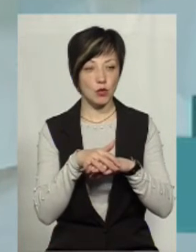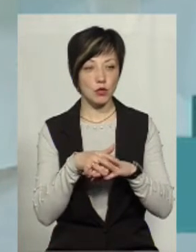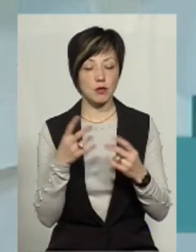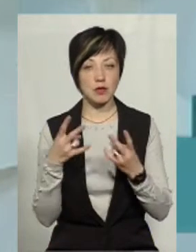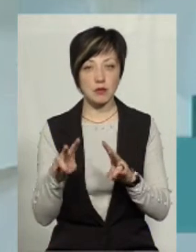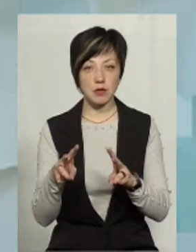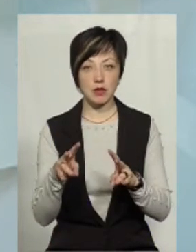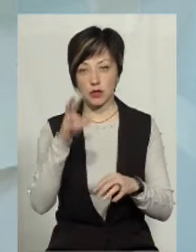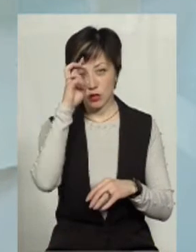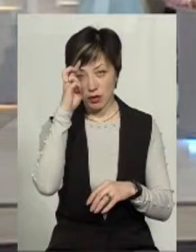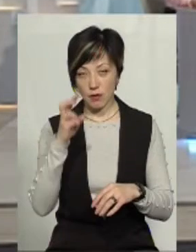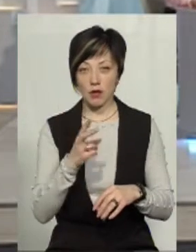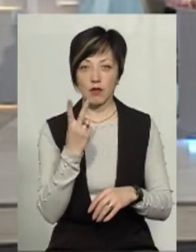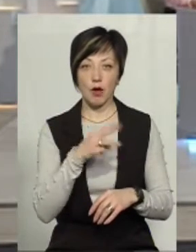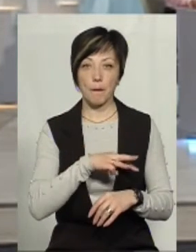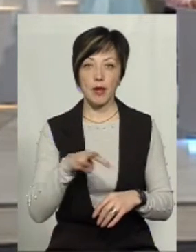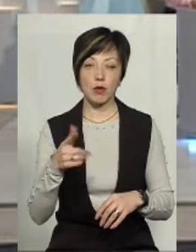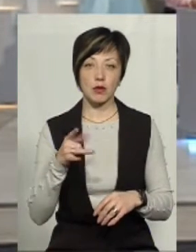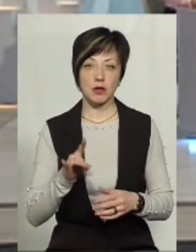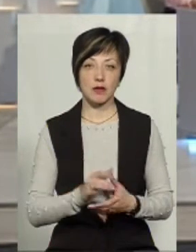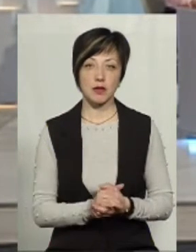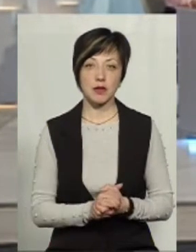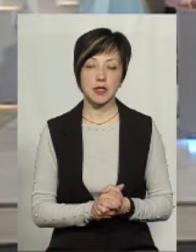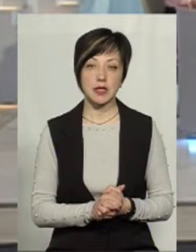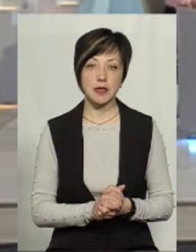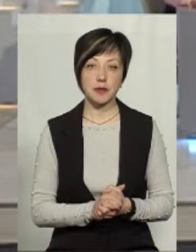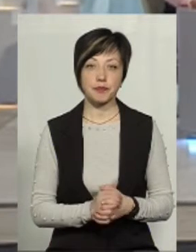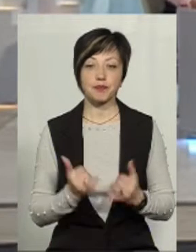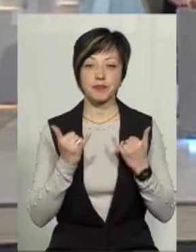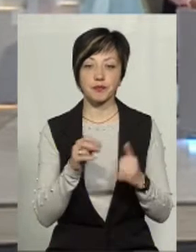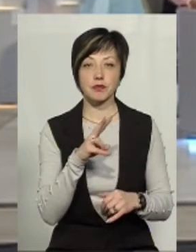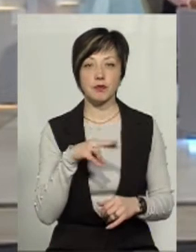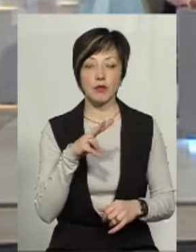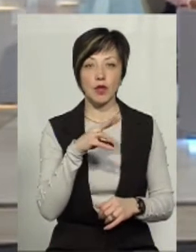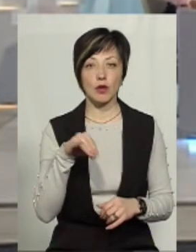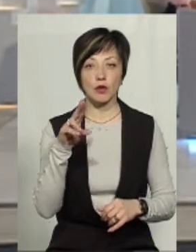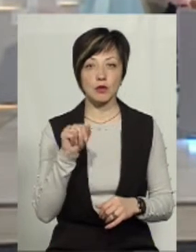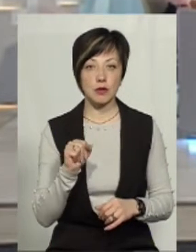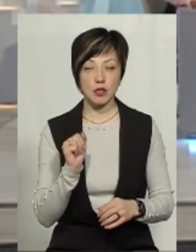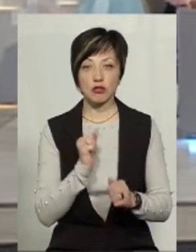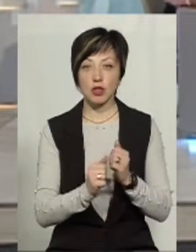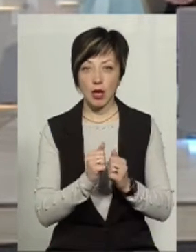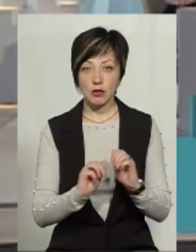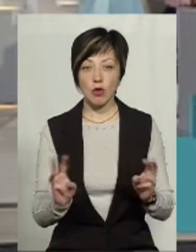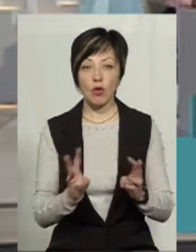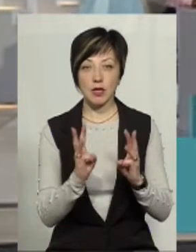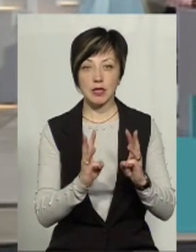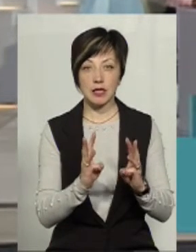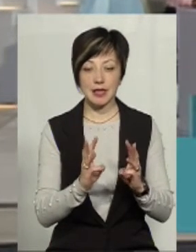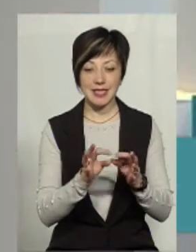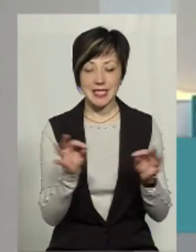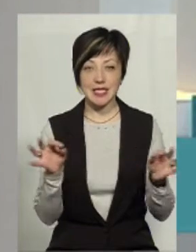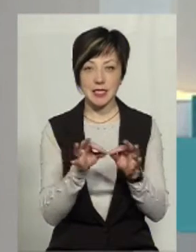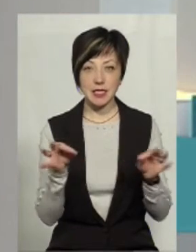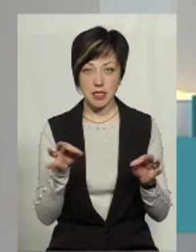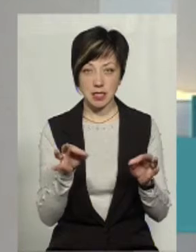завдано збитку державі на суму понад 2 мільйони гривень. Пані Людмило, от часто горить стриня.